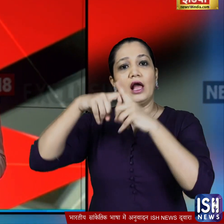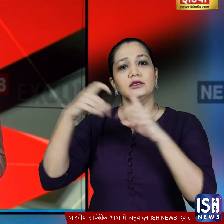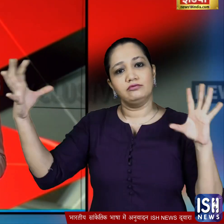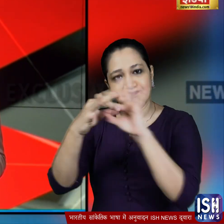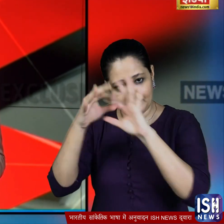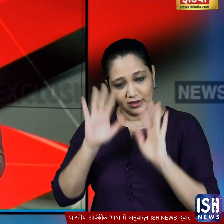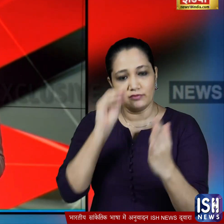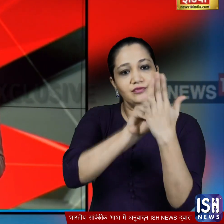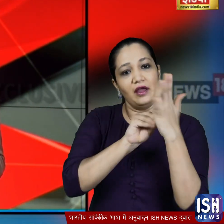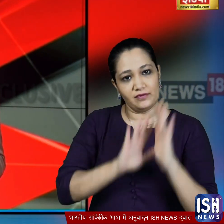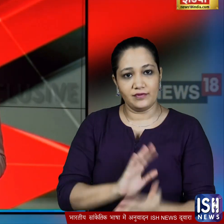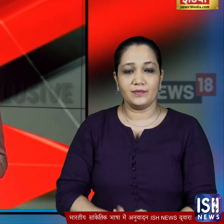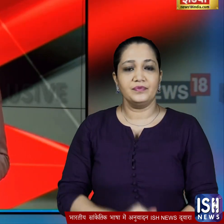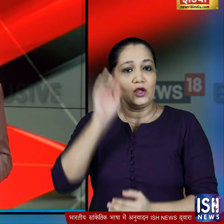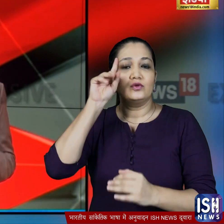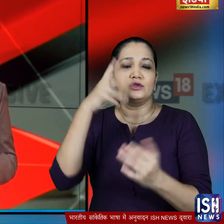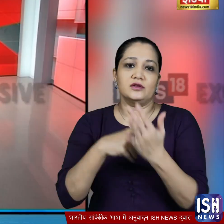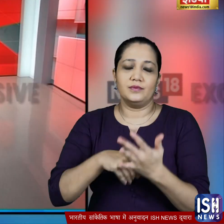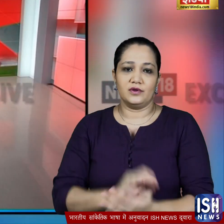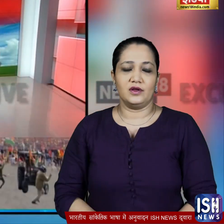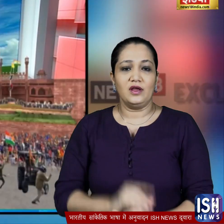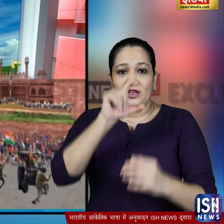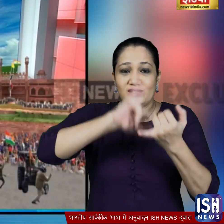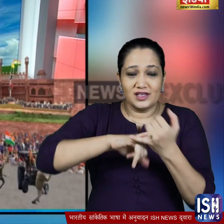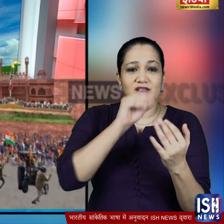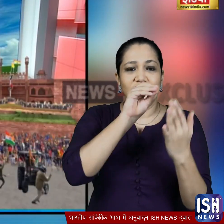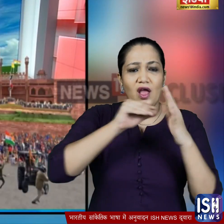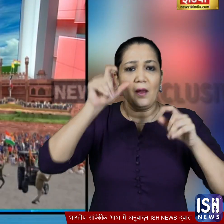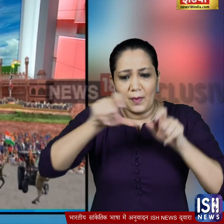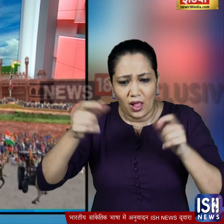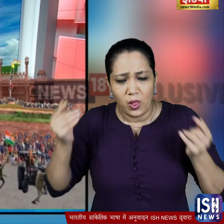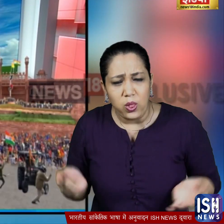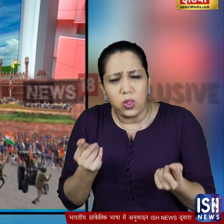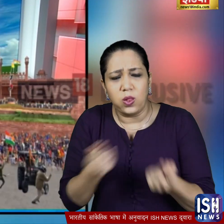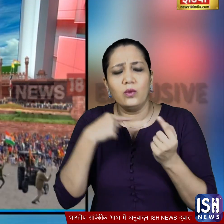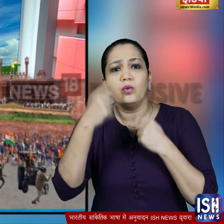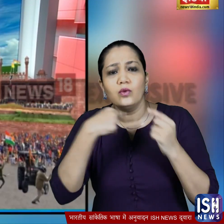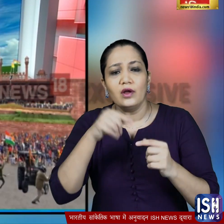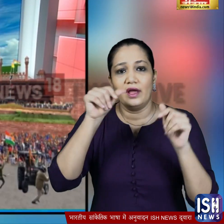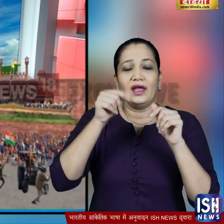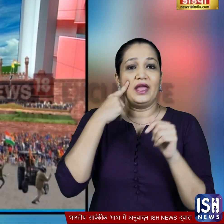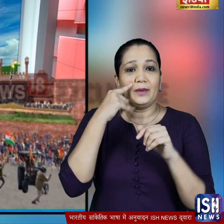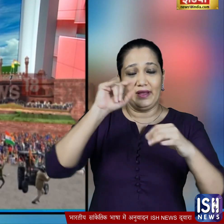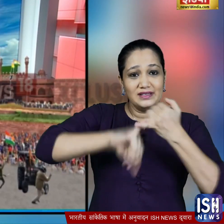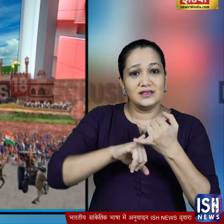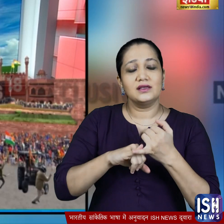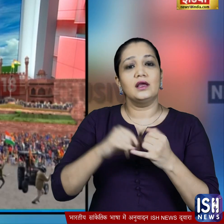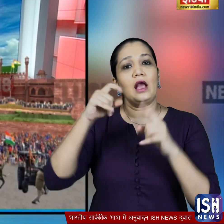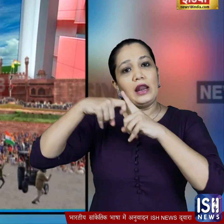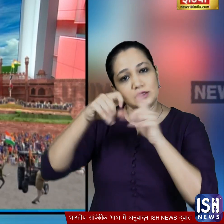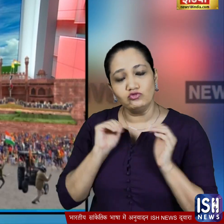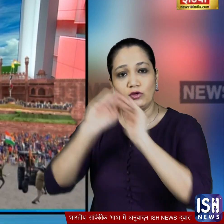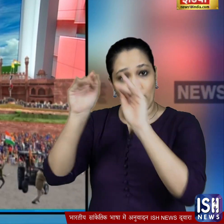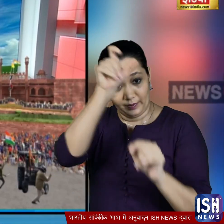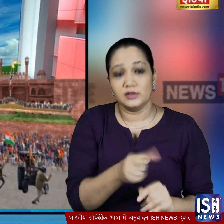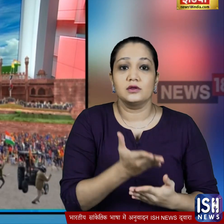किया गया। न्यूज़ 18 के आनंद तिवारी की रिपोर्ट है कि चार्जशीट में भीड़ को भड़काने के आरोप में गिरफ्तार इकबाल सिंह को खालिस्तान समर्थक बताया गया